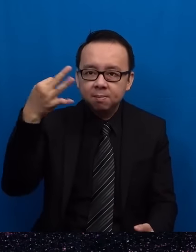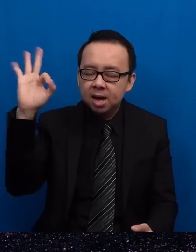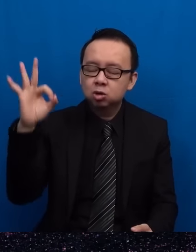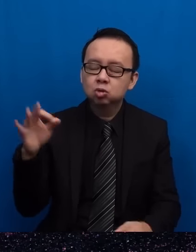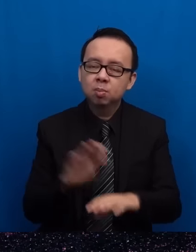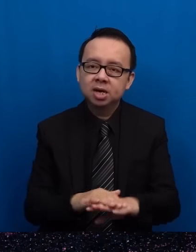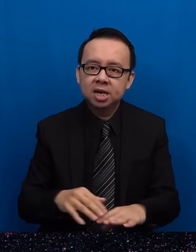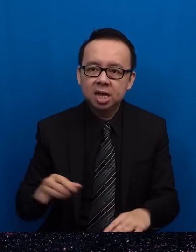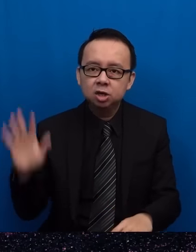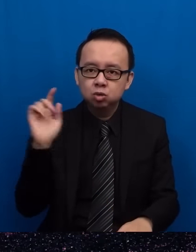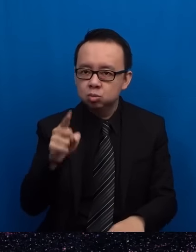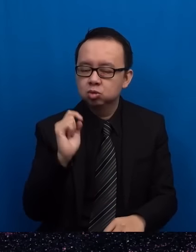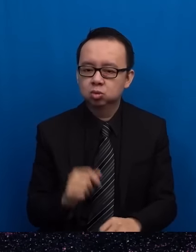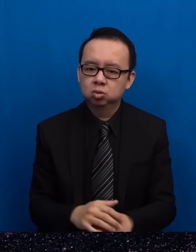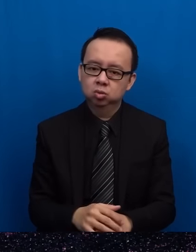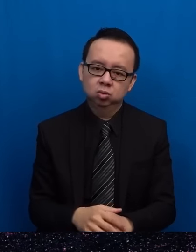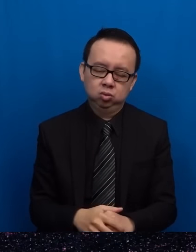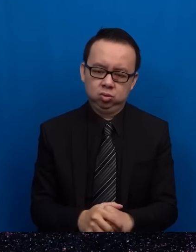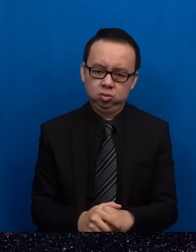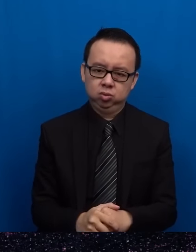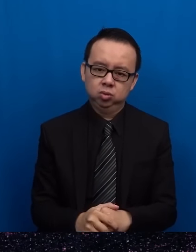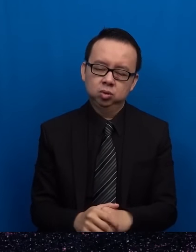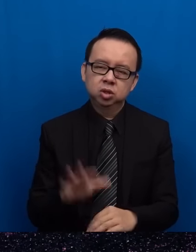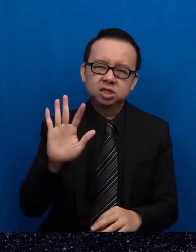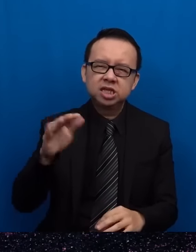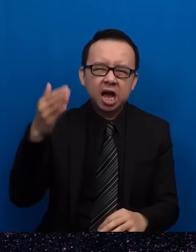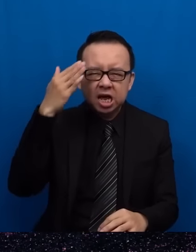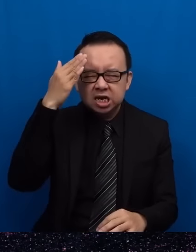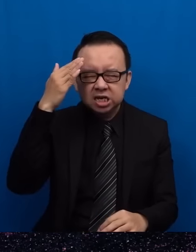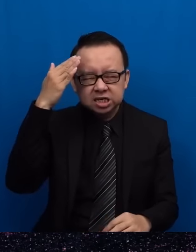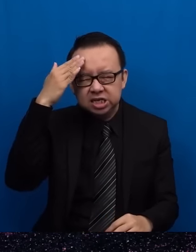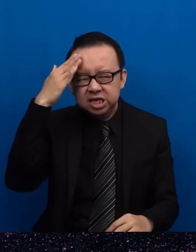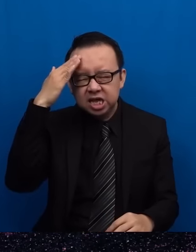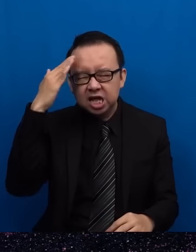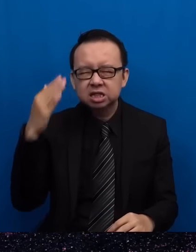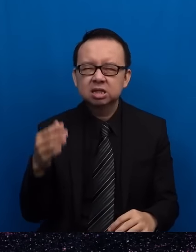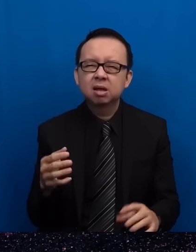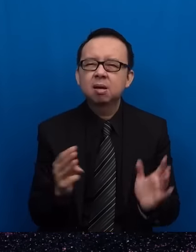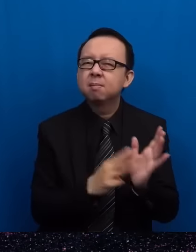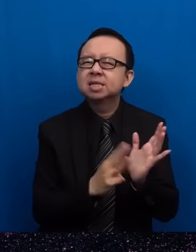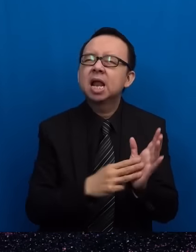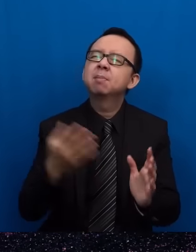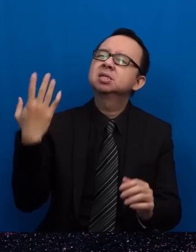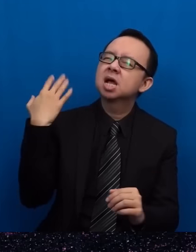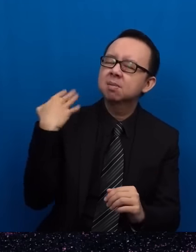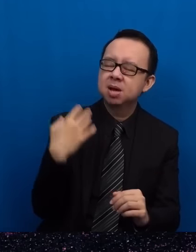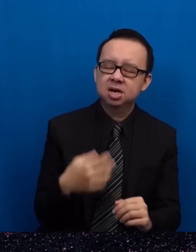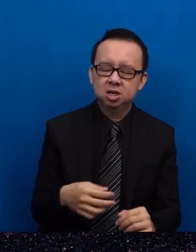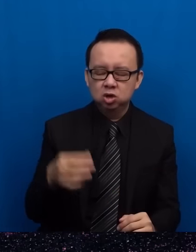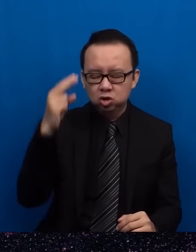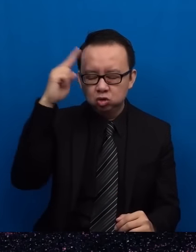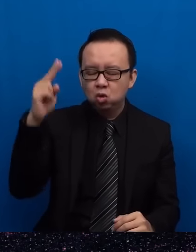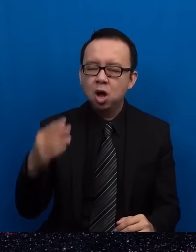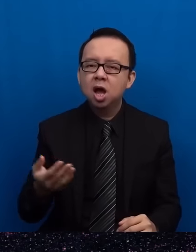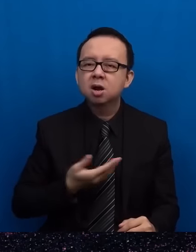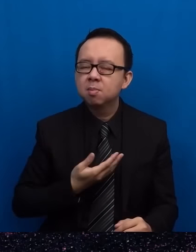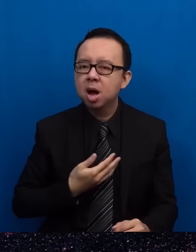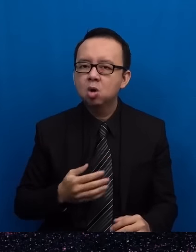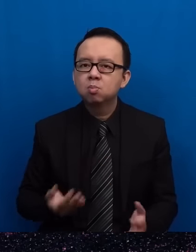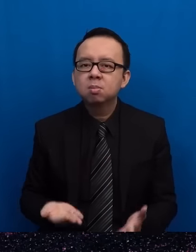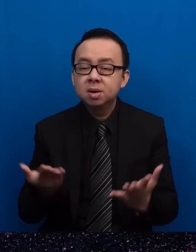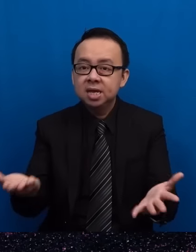Telaga-telaga di padang belantara. Jangan ingat perkara-perkara purbakala. Aku hendak melakukan sesuatu yang baru dalam kehidupanmu. Letakkan tangan